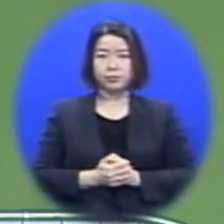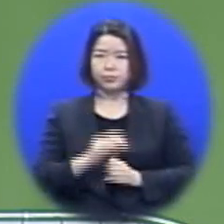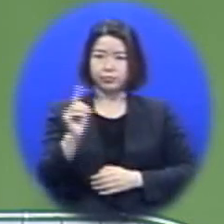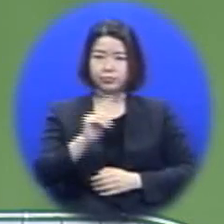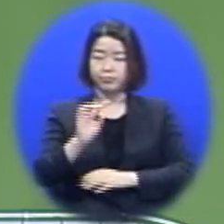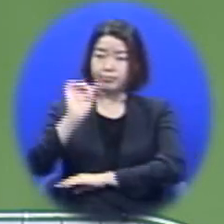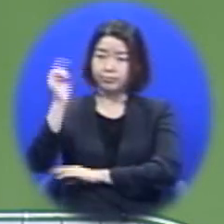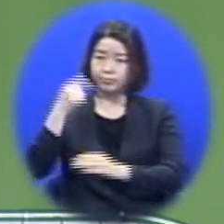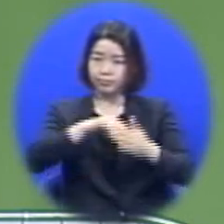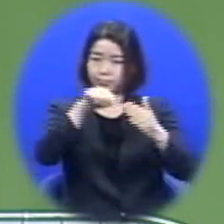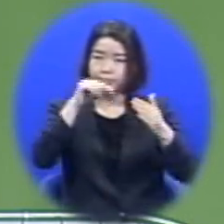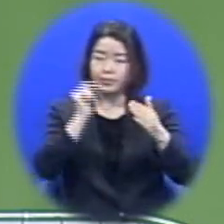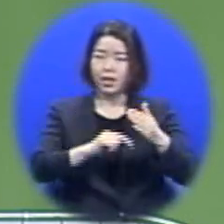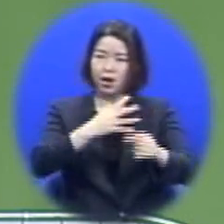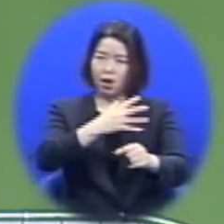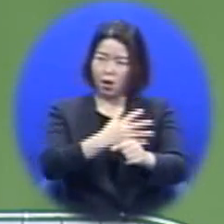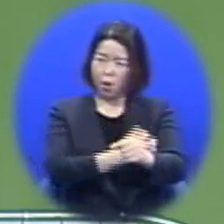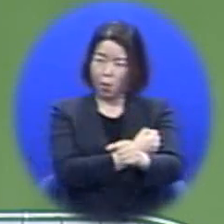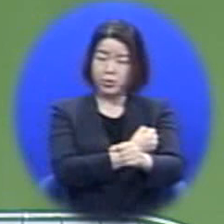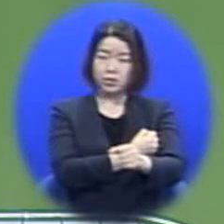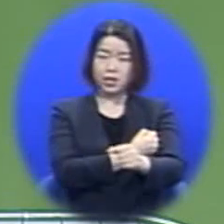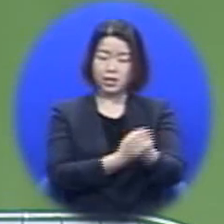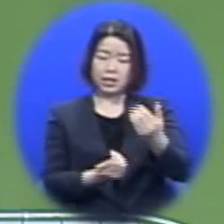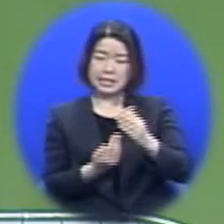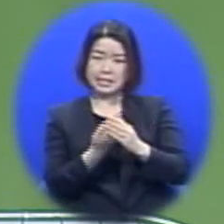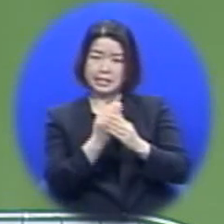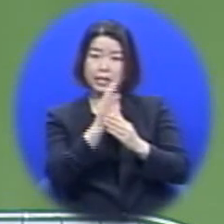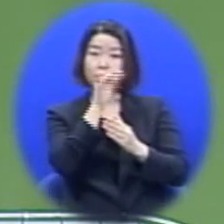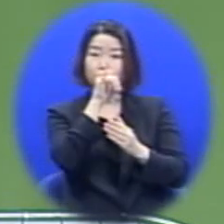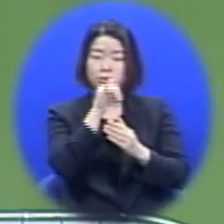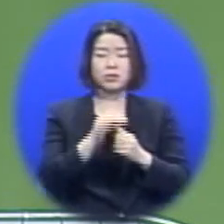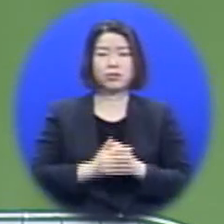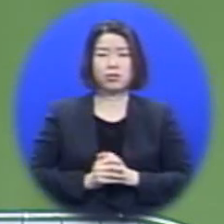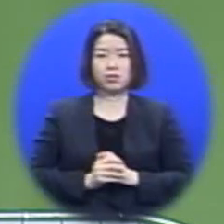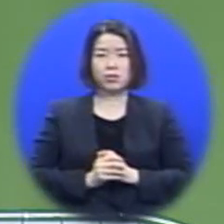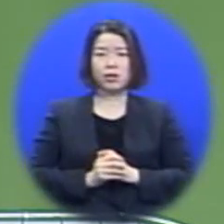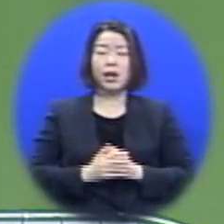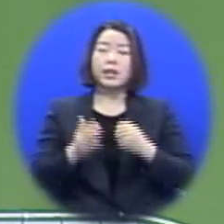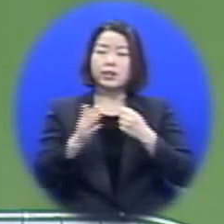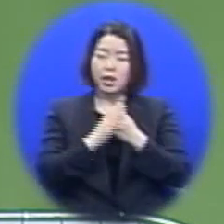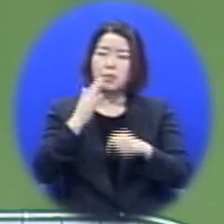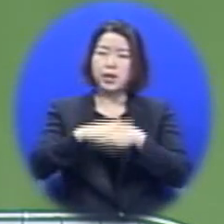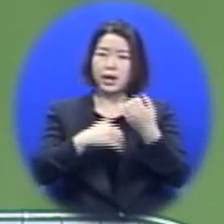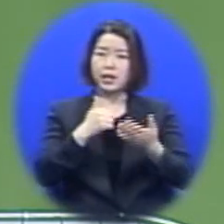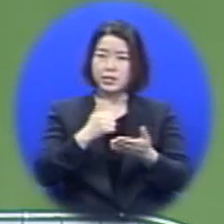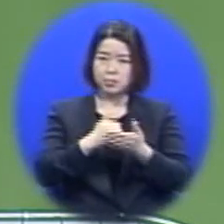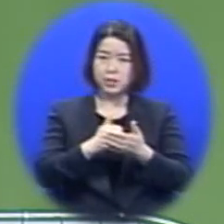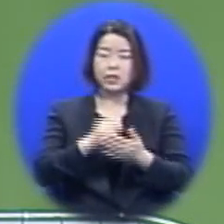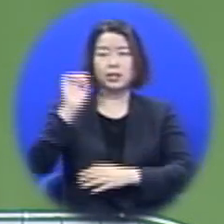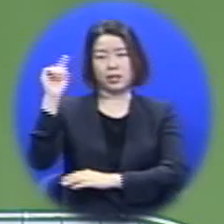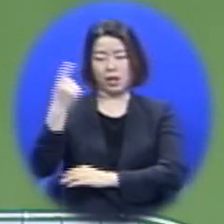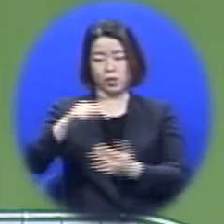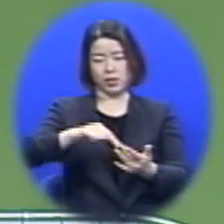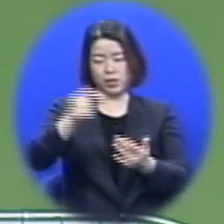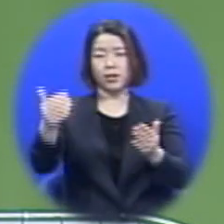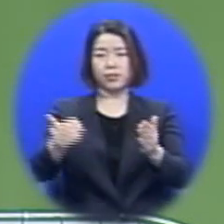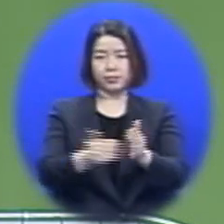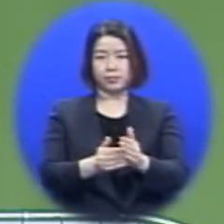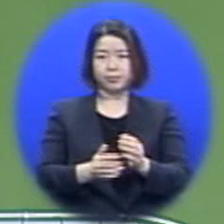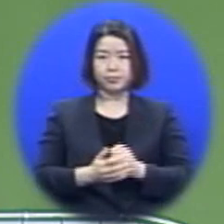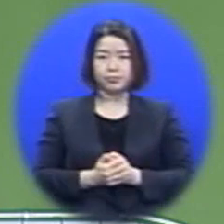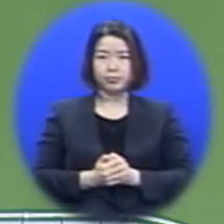뭔가 다윗 속에는요 엄청난 게 일어나고 있었어요. 그래서 하나님이 다윗을 택한 거예요.